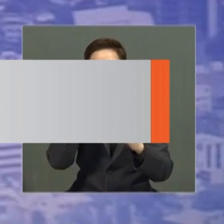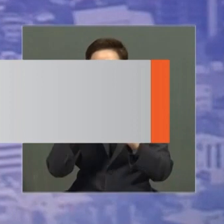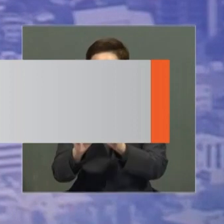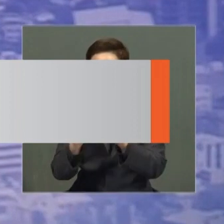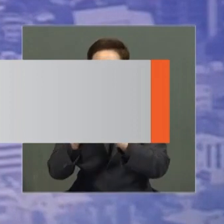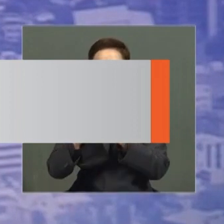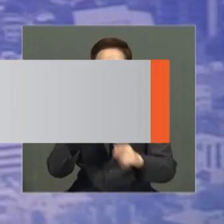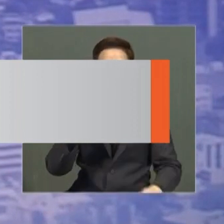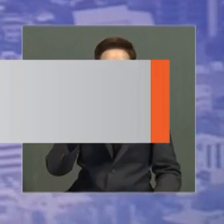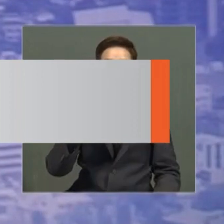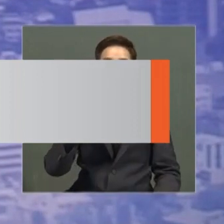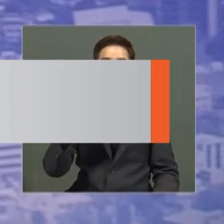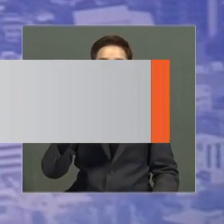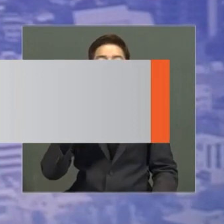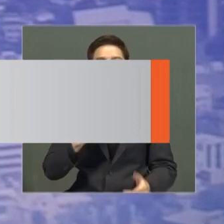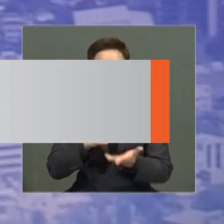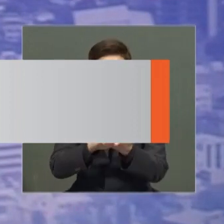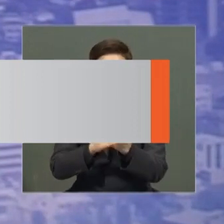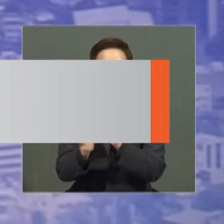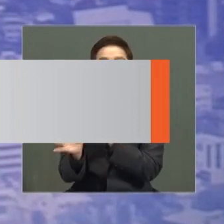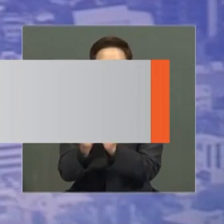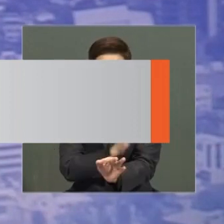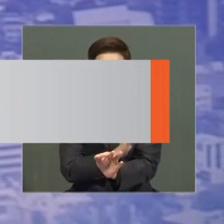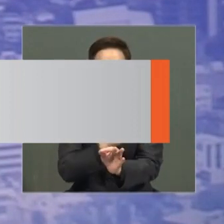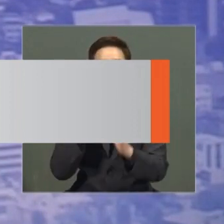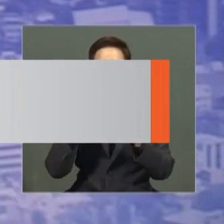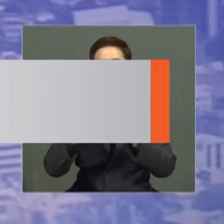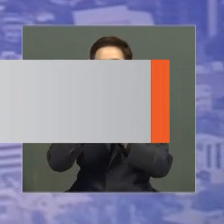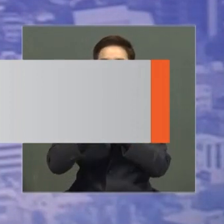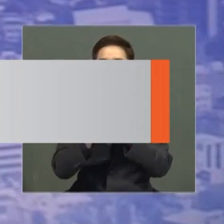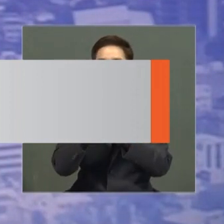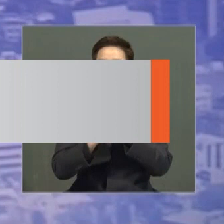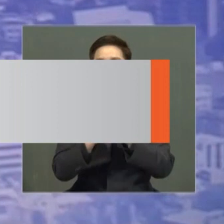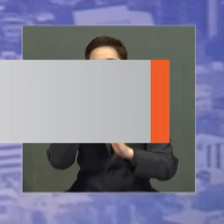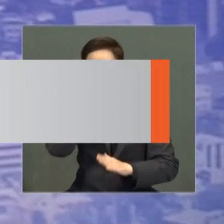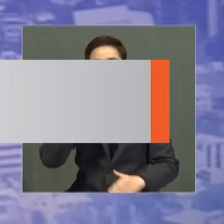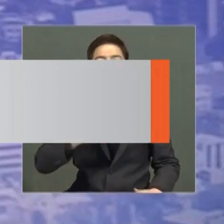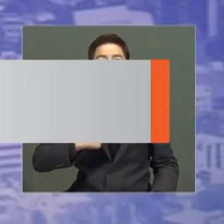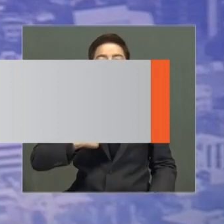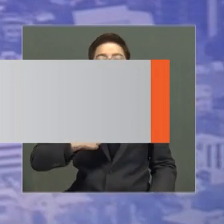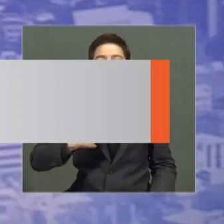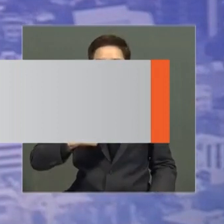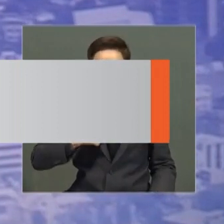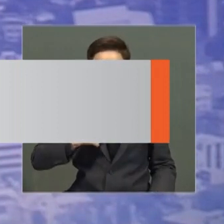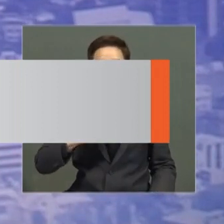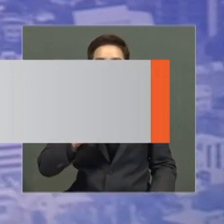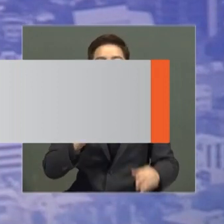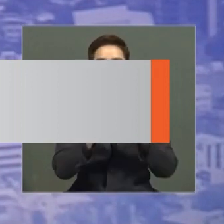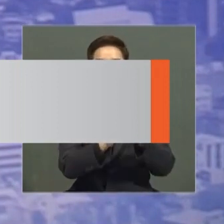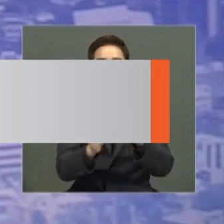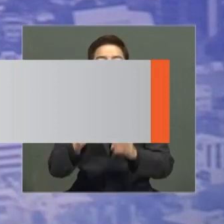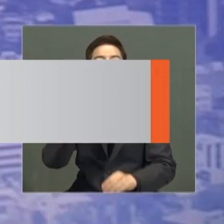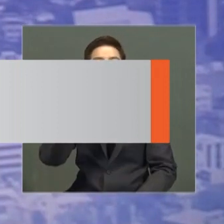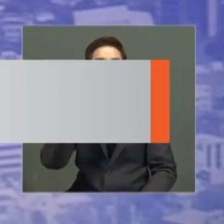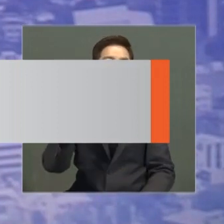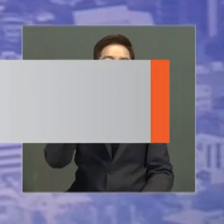มการของสบค.ทุกๆท่านนะครับแล้วก็ผู้ที่ออกมาตรการนี้ทุกท่านเพราะว่าเราก็ต้องการที่จะได้มีมาตรการใหม่